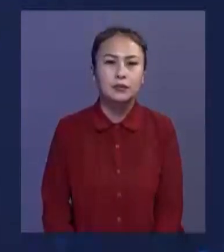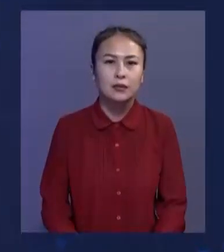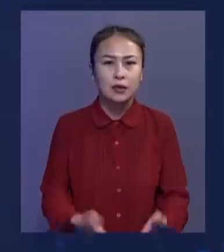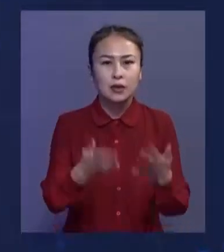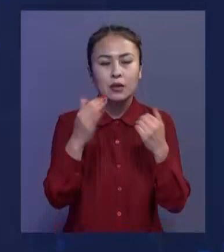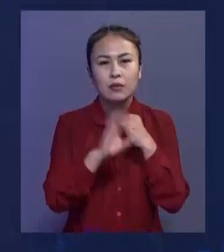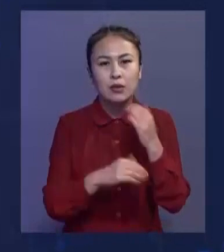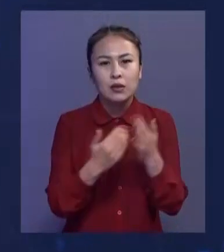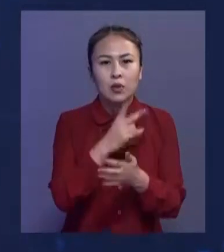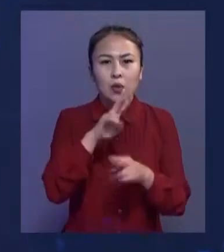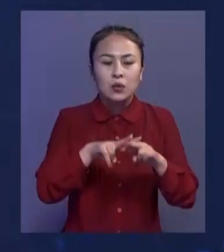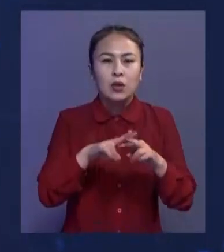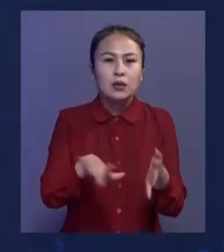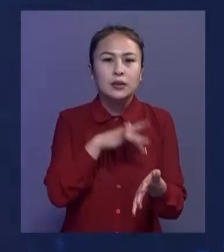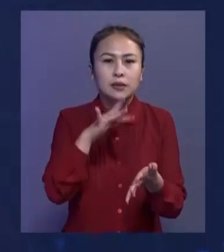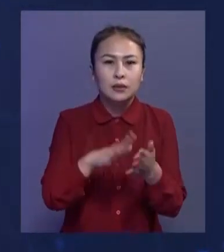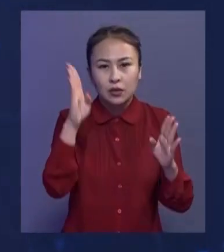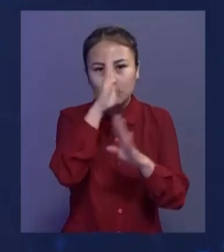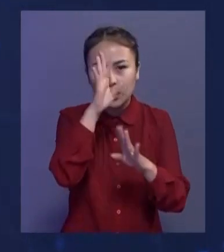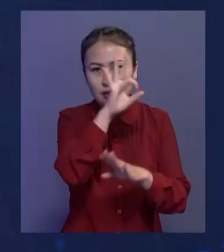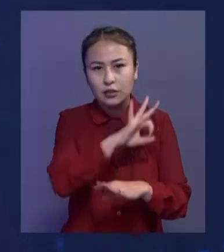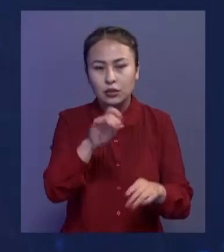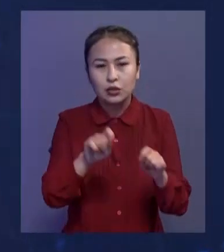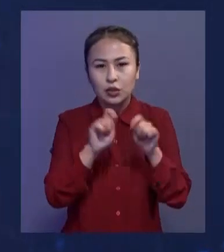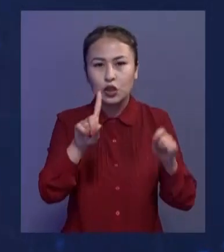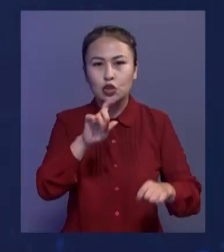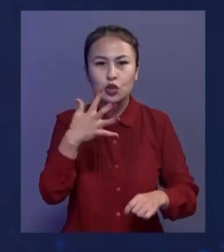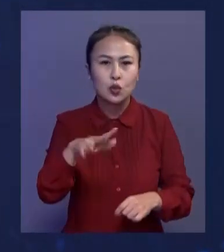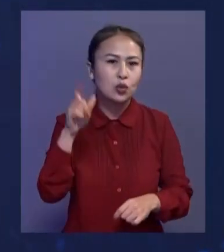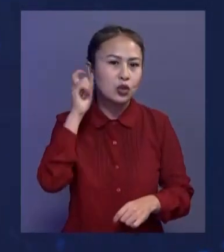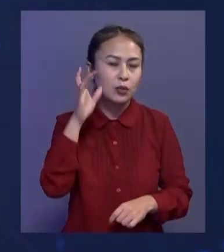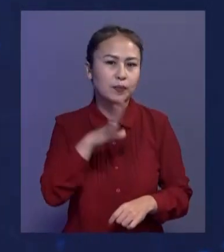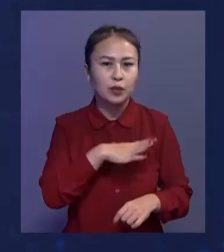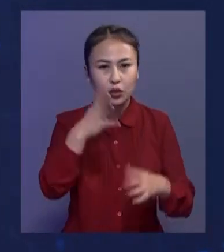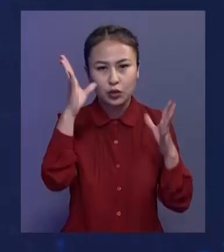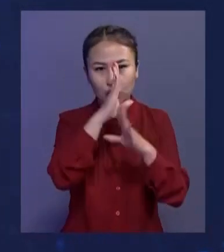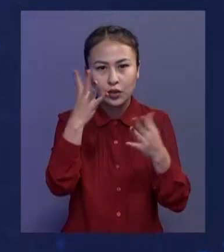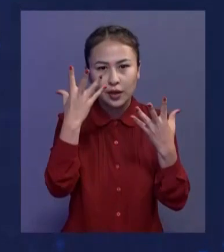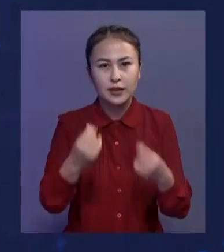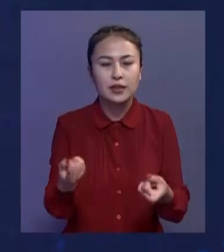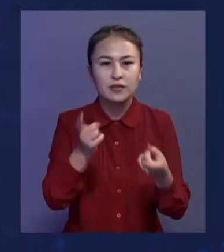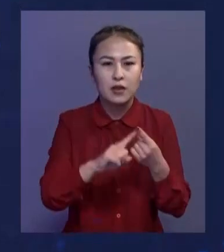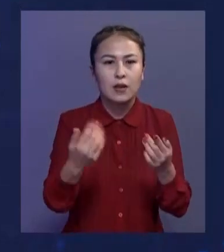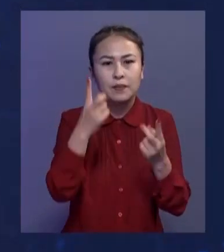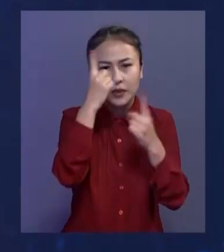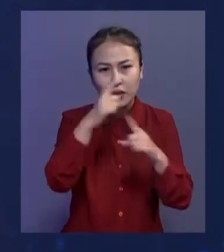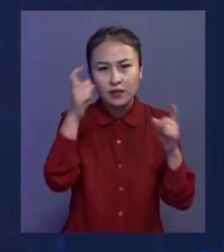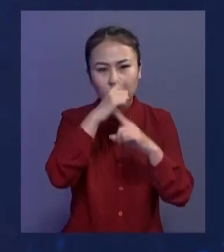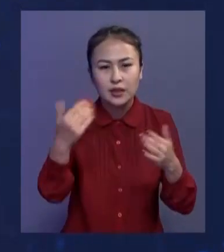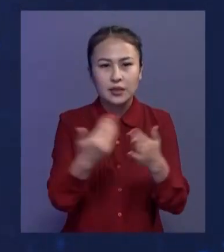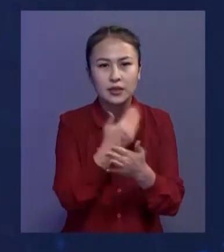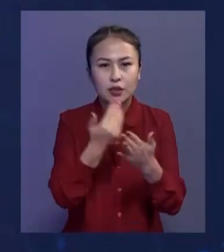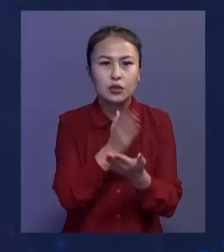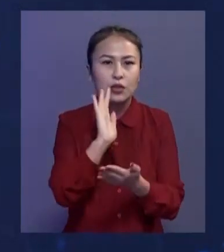Және соңғы ақпар, қазіргі Нұрсұлтан аумағындағы метеорологиялық станцияның құрылғанына 150 жыл. Күн райына қатысты мәлімет осы орталықта жиналған